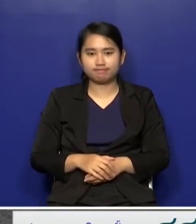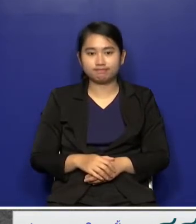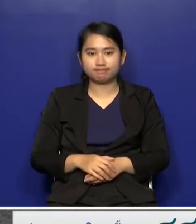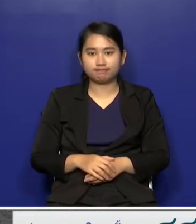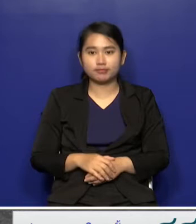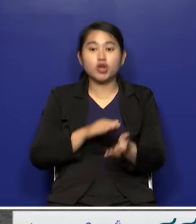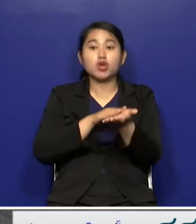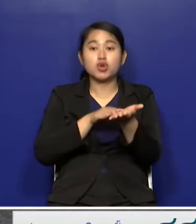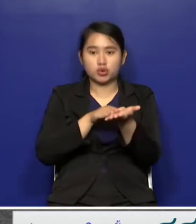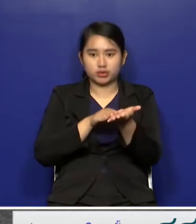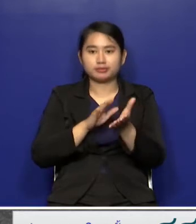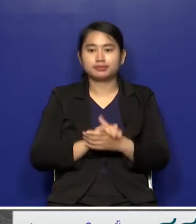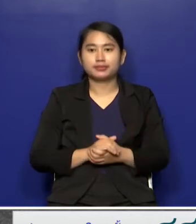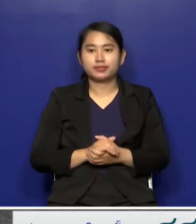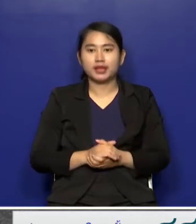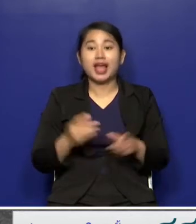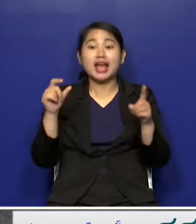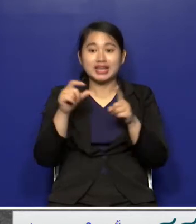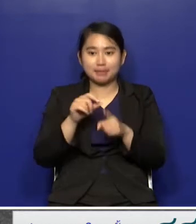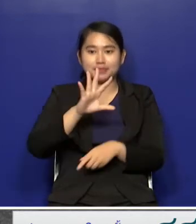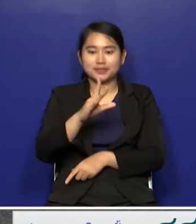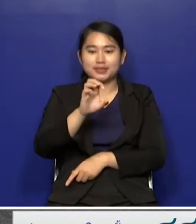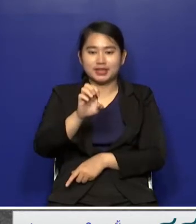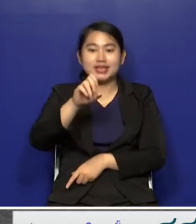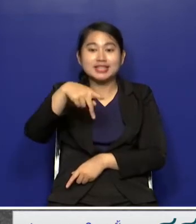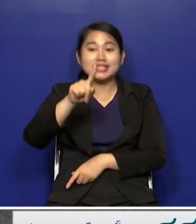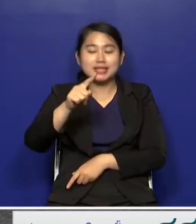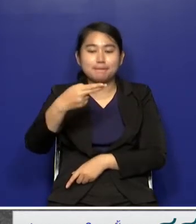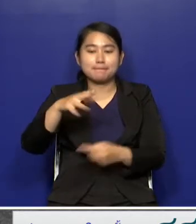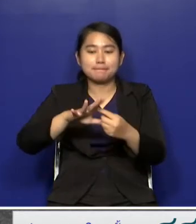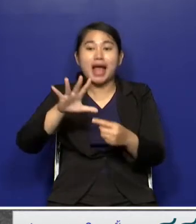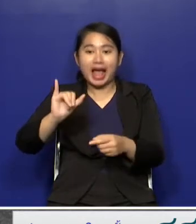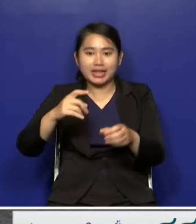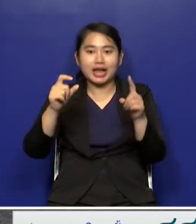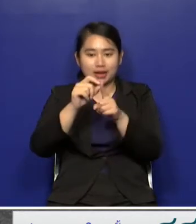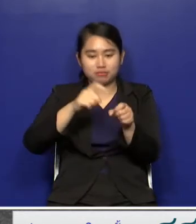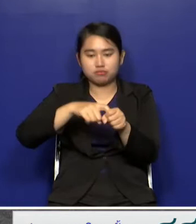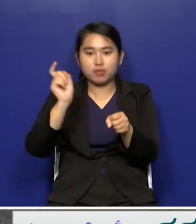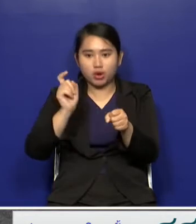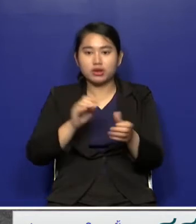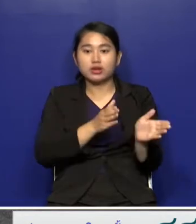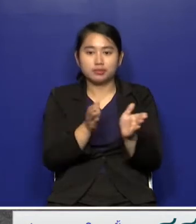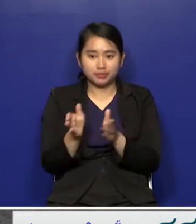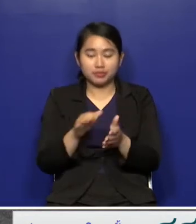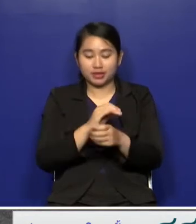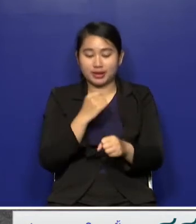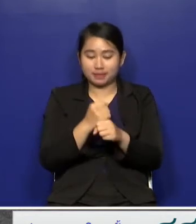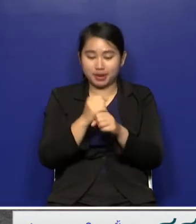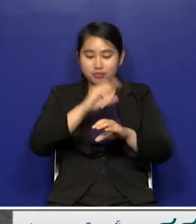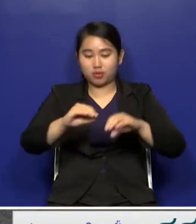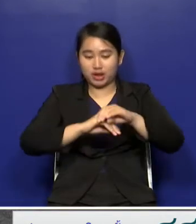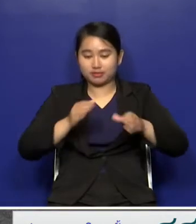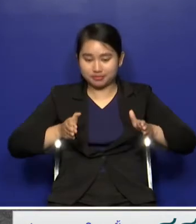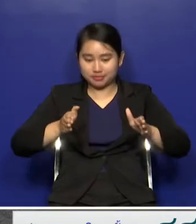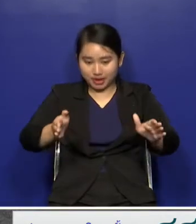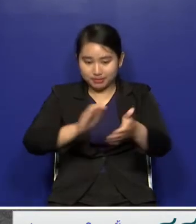ต้องขออภัยครับขอถอนหัวชิบหายเป็นอาชีพไม่เจอทำเสร็จแล้วช่วยคืน